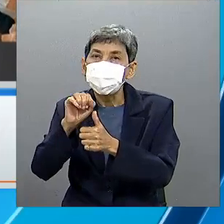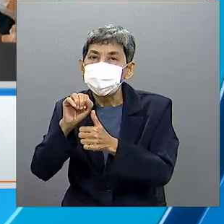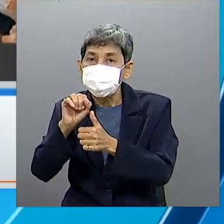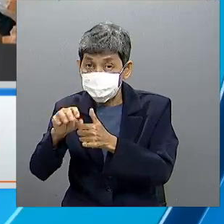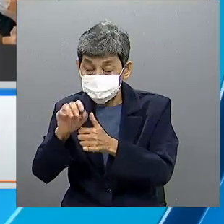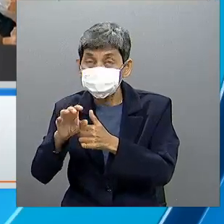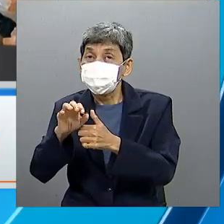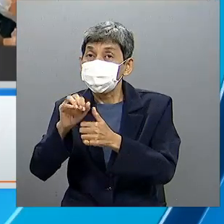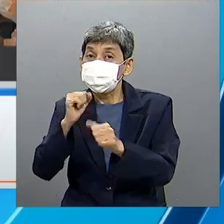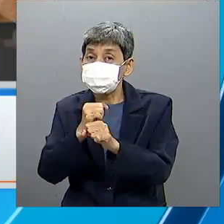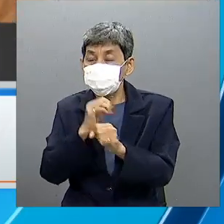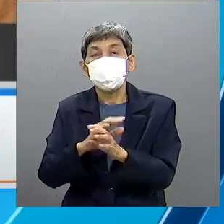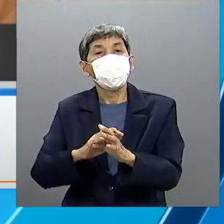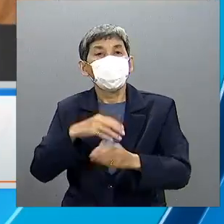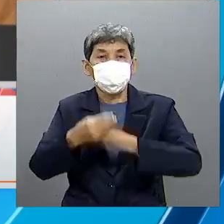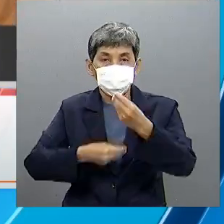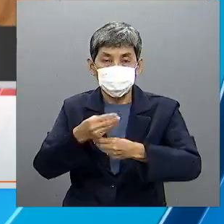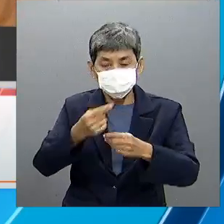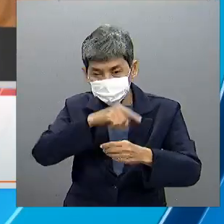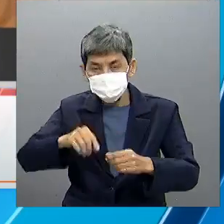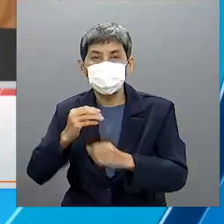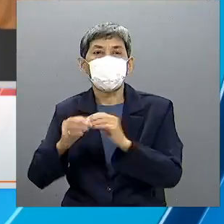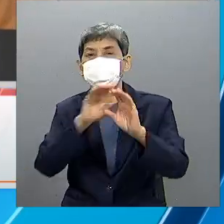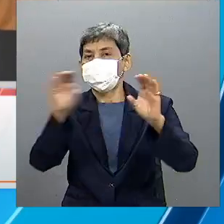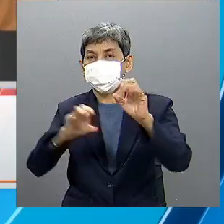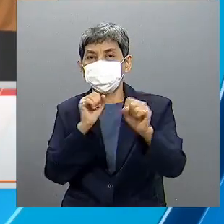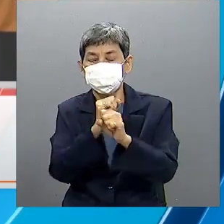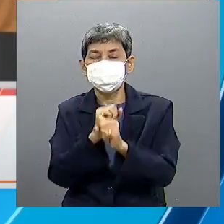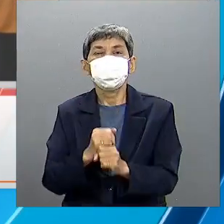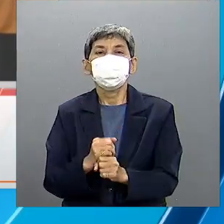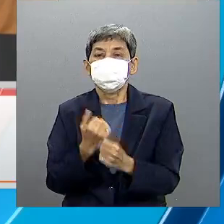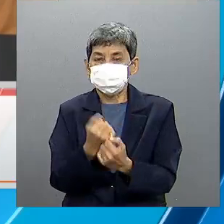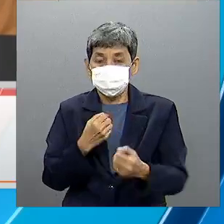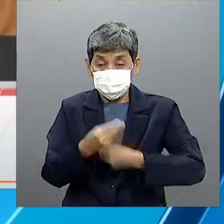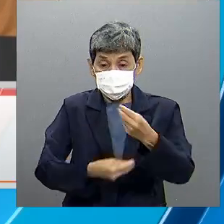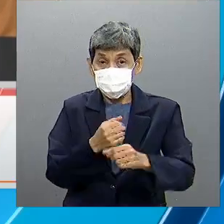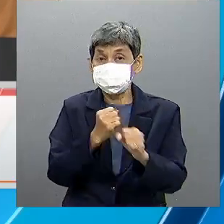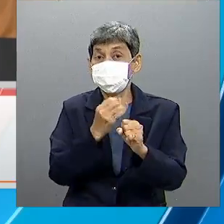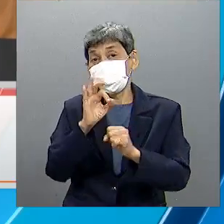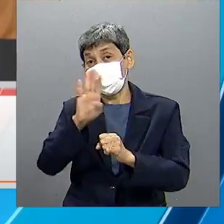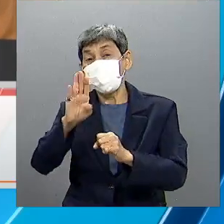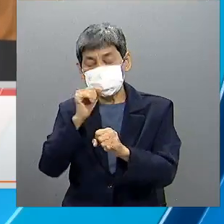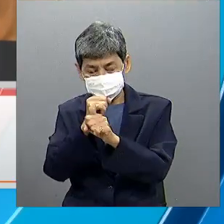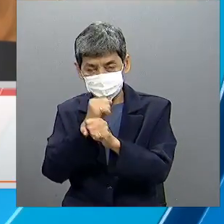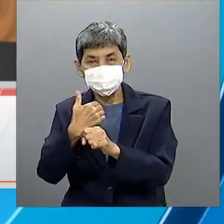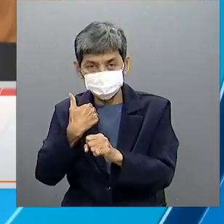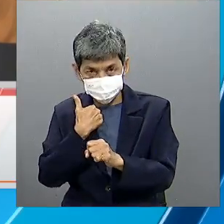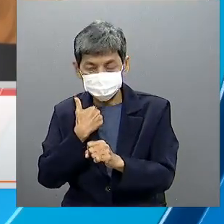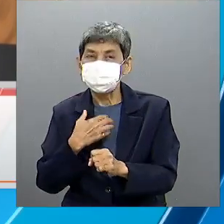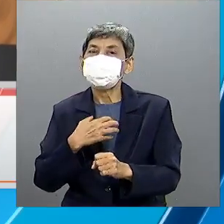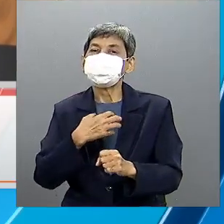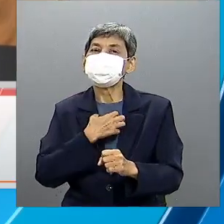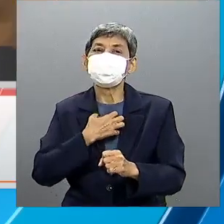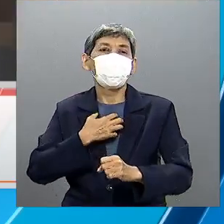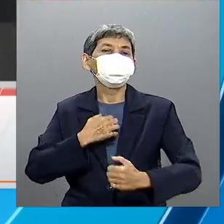ายร้านนะคะจากออฟไลน์มาสู่ออนไลน์แล้วนอกจากตัวเวิร์กช็อปทางเพจอะค่ะCareerPathเนี่ยเราต้องการเป็นพื้นที่ที่เยาวชนได้แลก